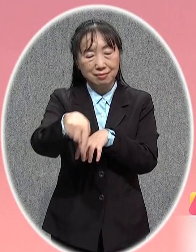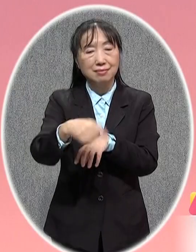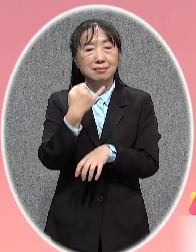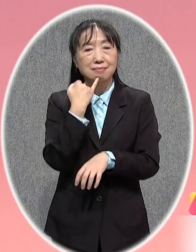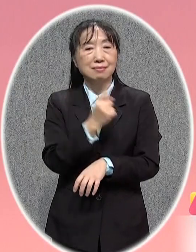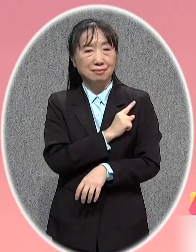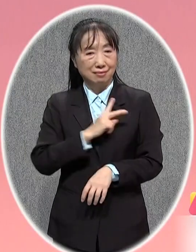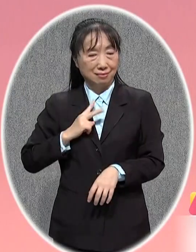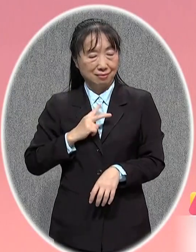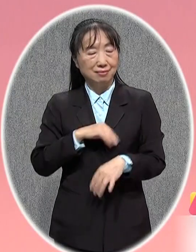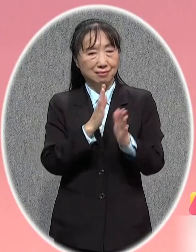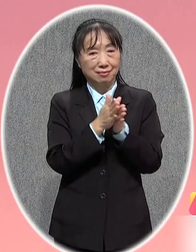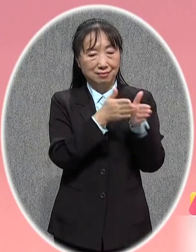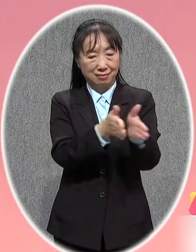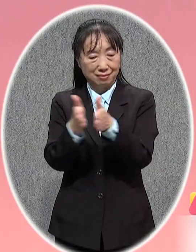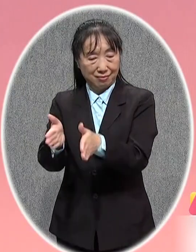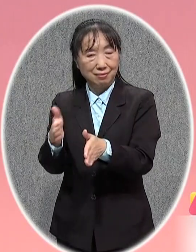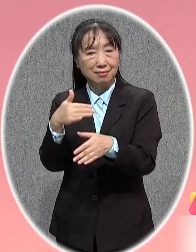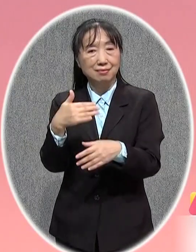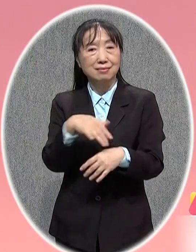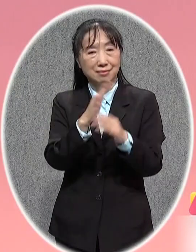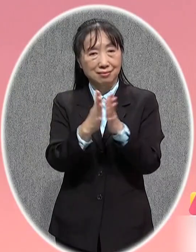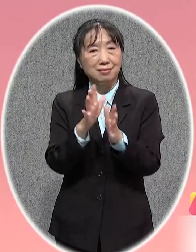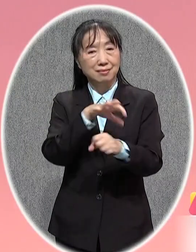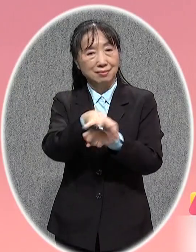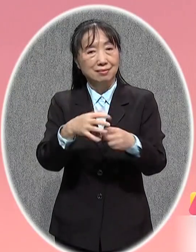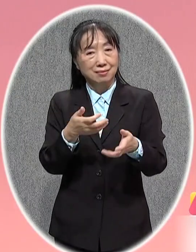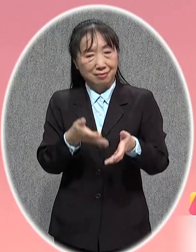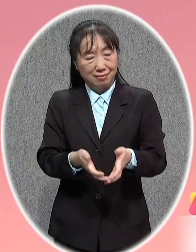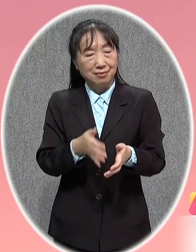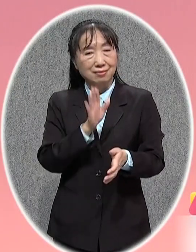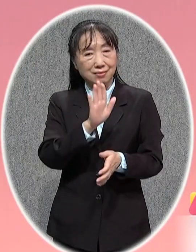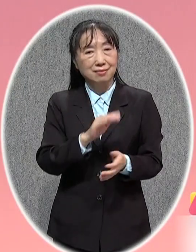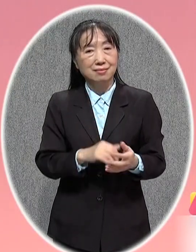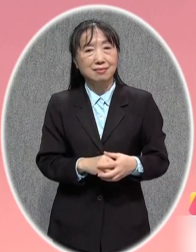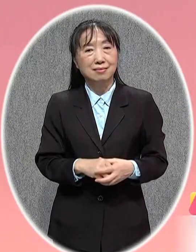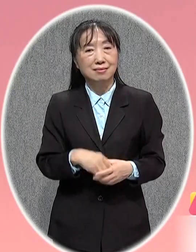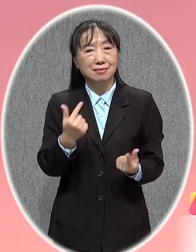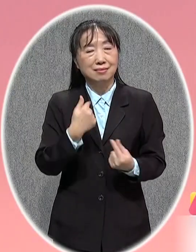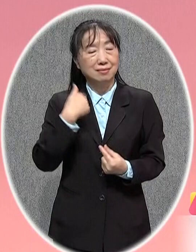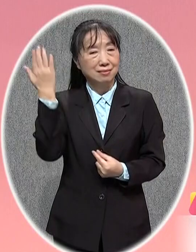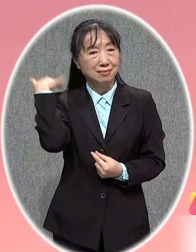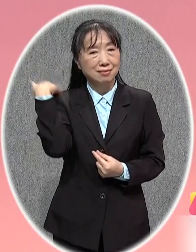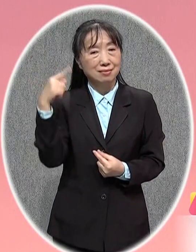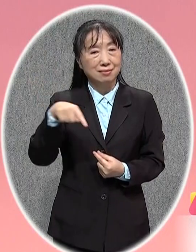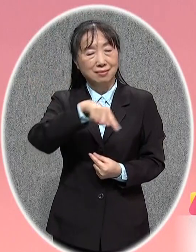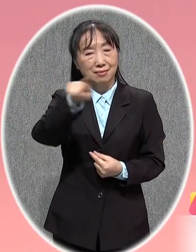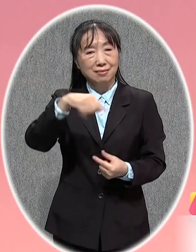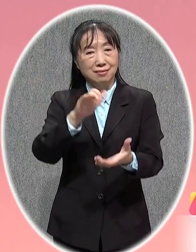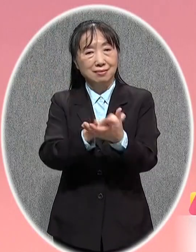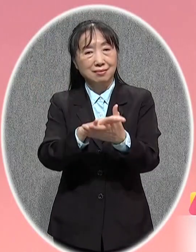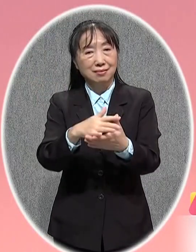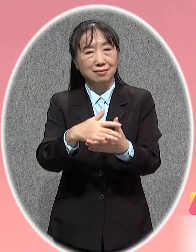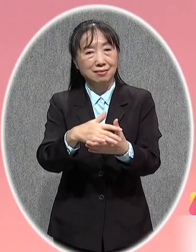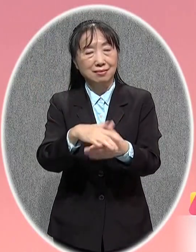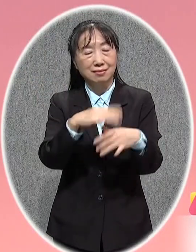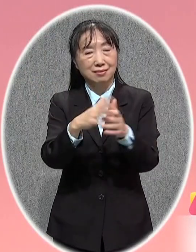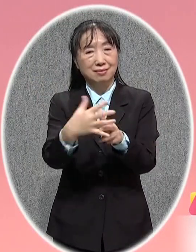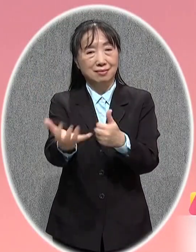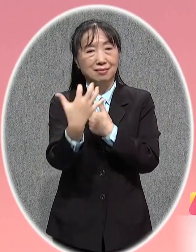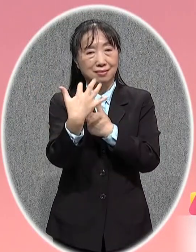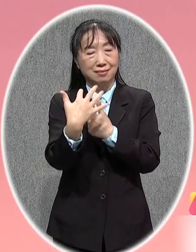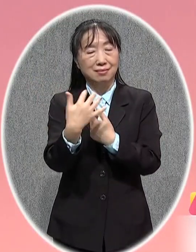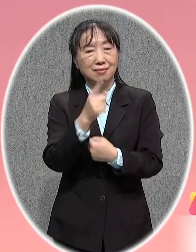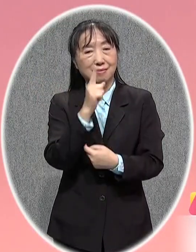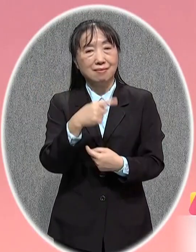顾这些多元的环保价值。纵使因此被以前的这些朋友骂我背叛保育价值、